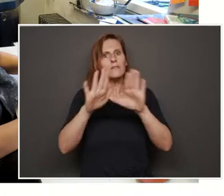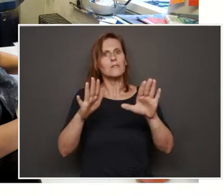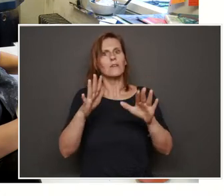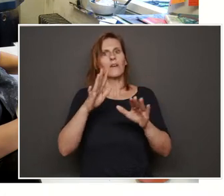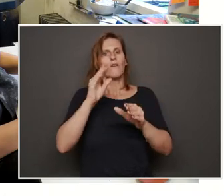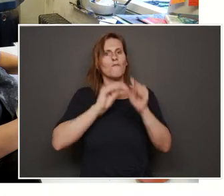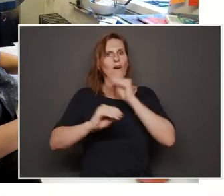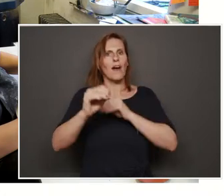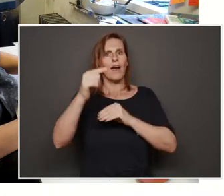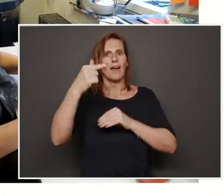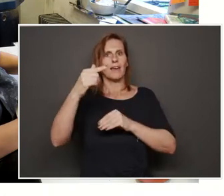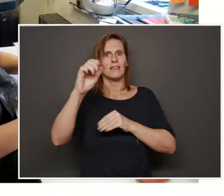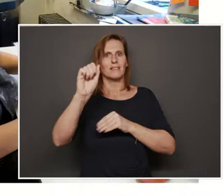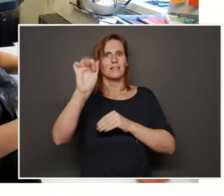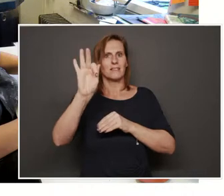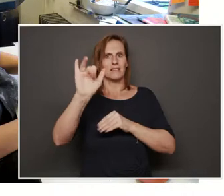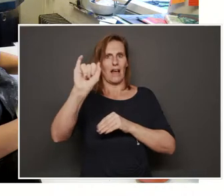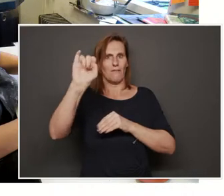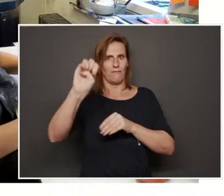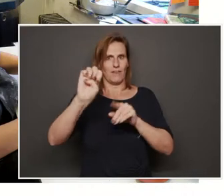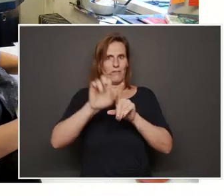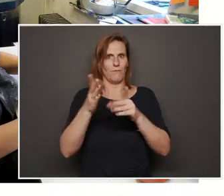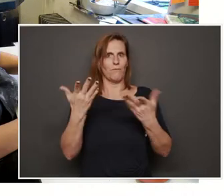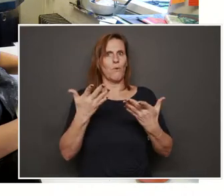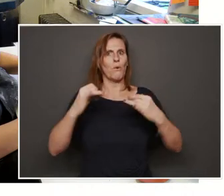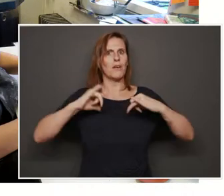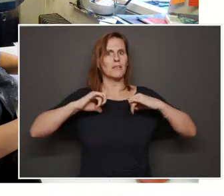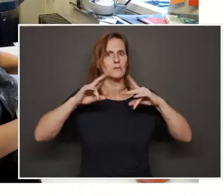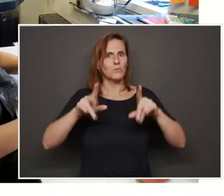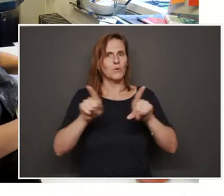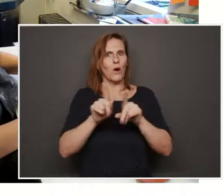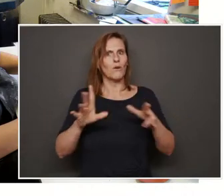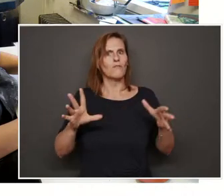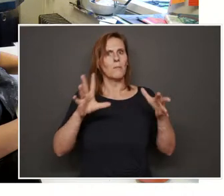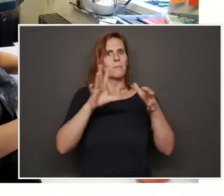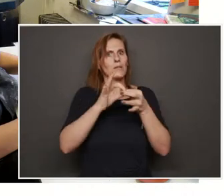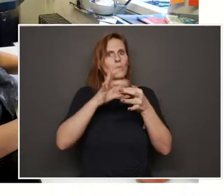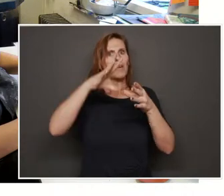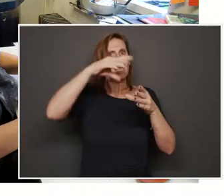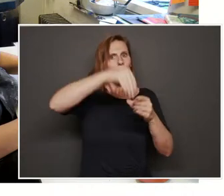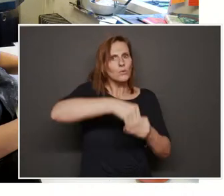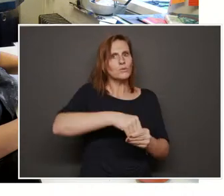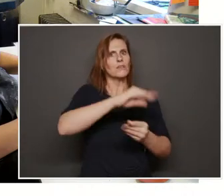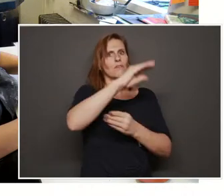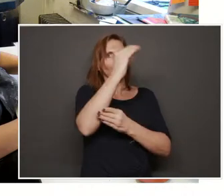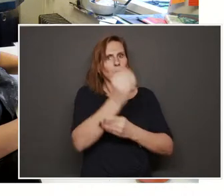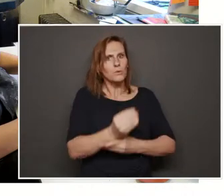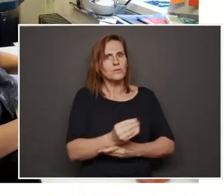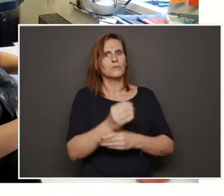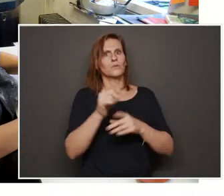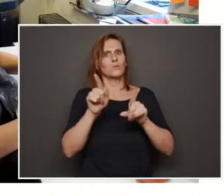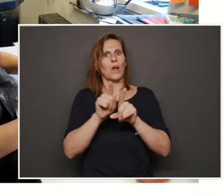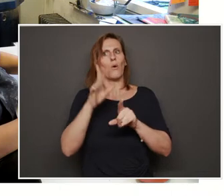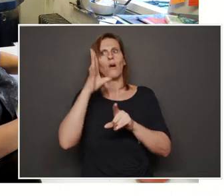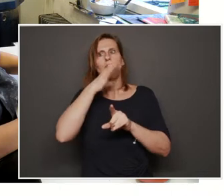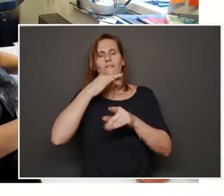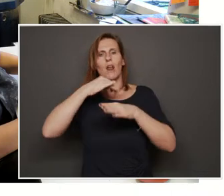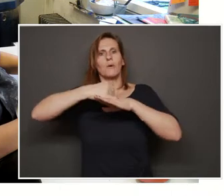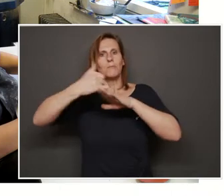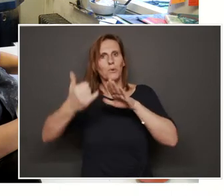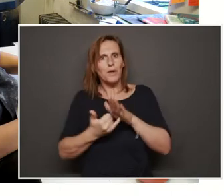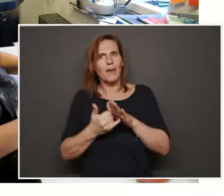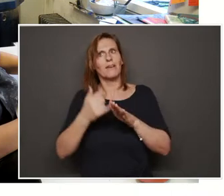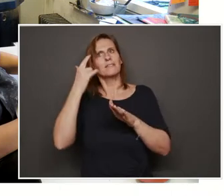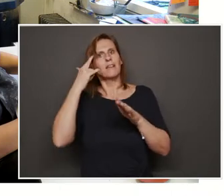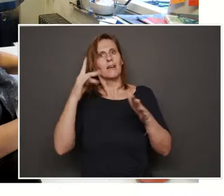in Innsbruck und gerade die Verbindung inklusive Kunst und Frauenprojekt, glaube ich, ist es